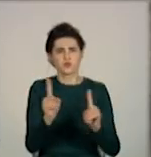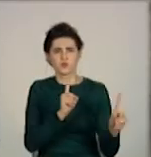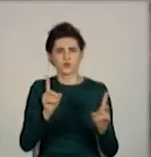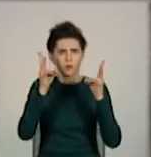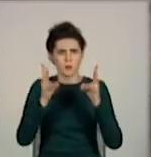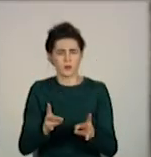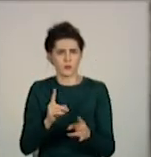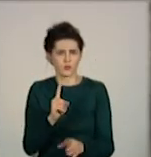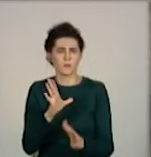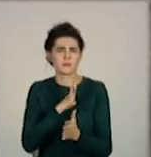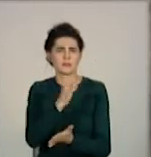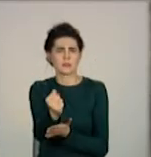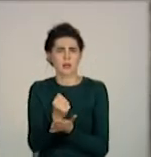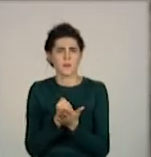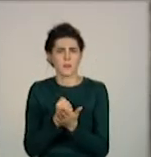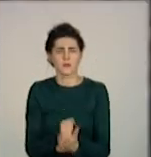полону.